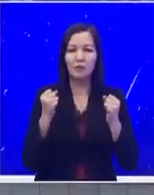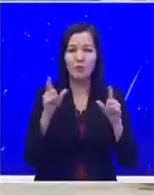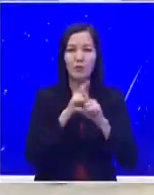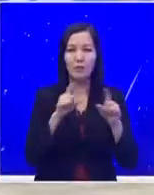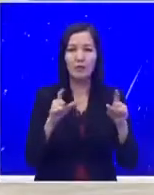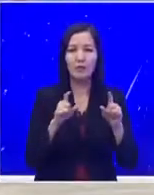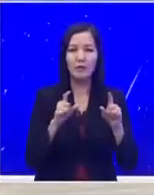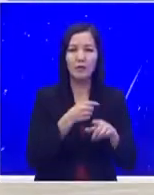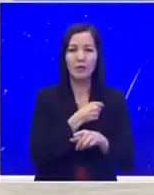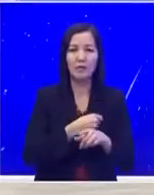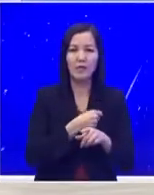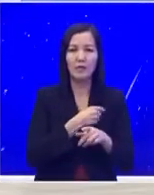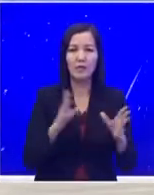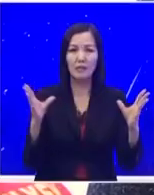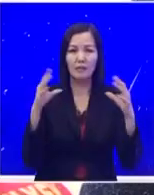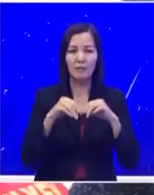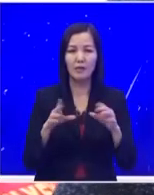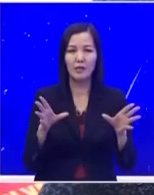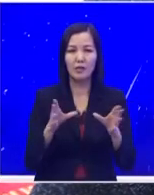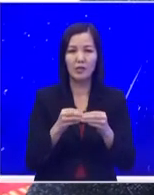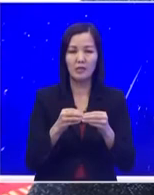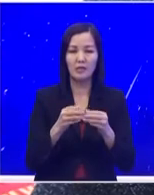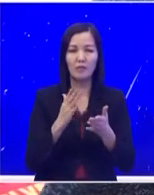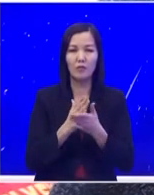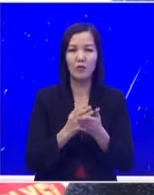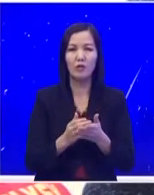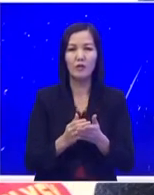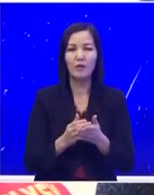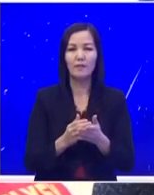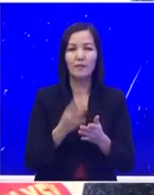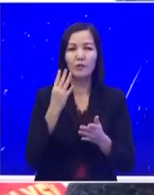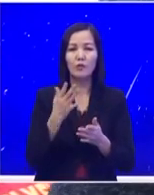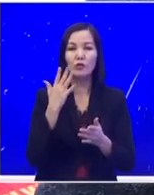мен нұсқаушылары жасақтап отыр. Өзімізден